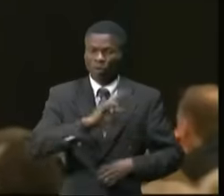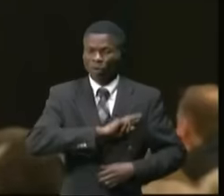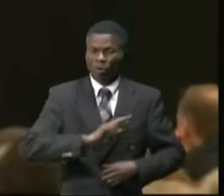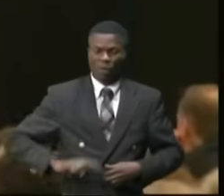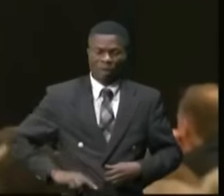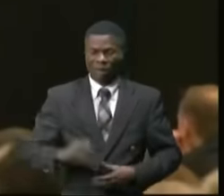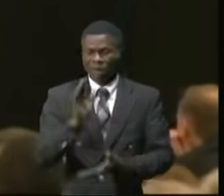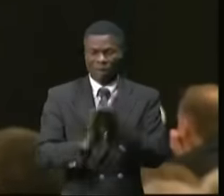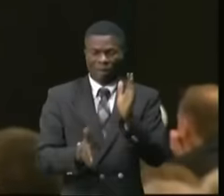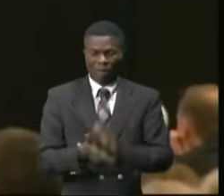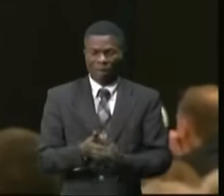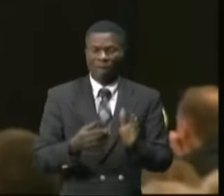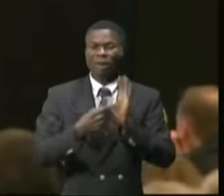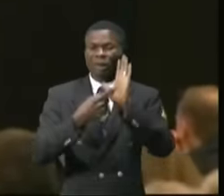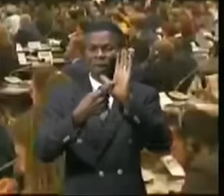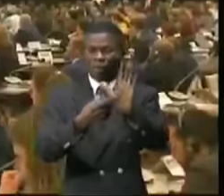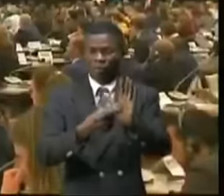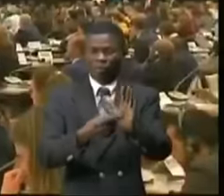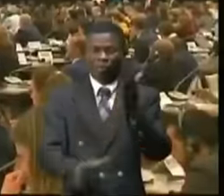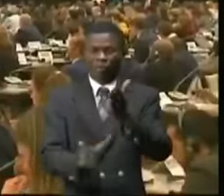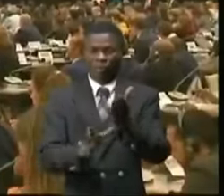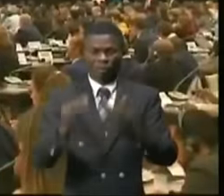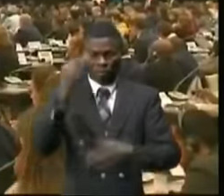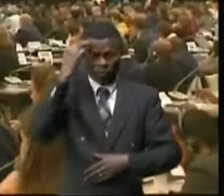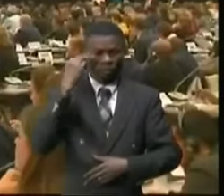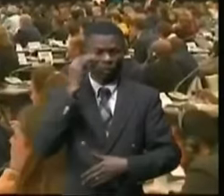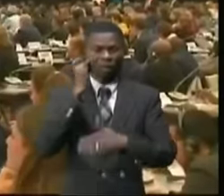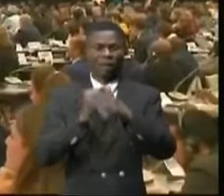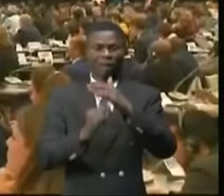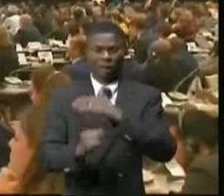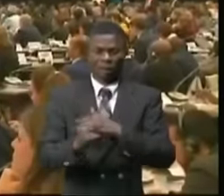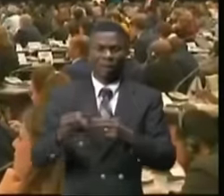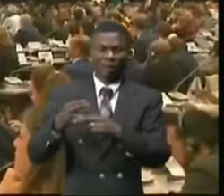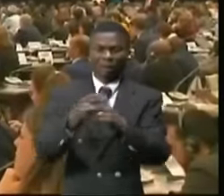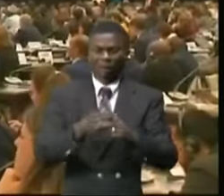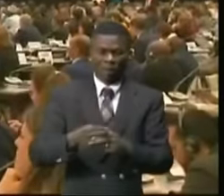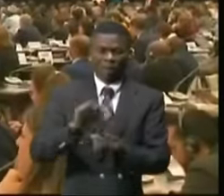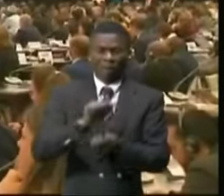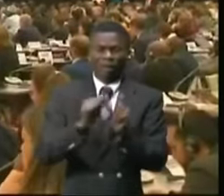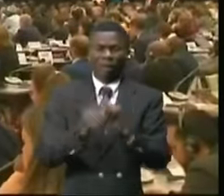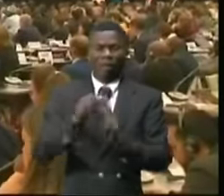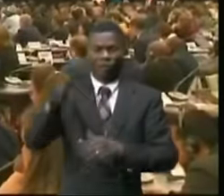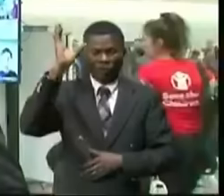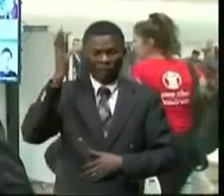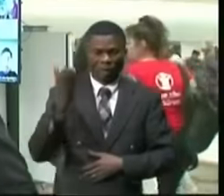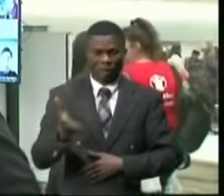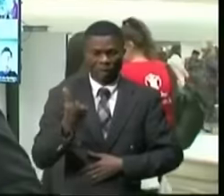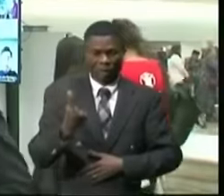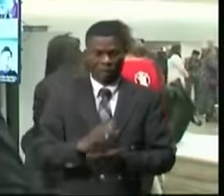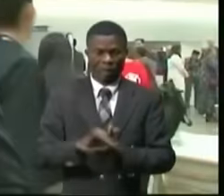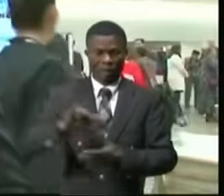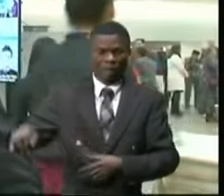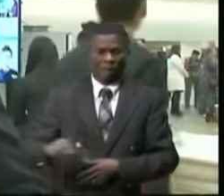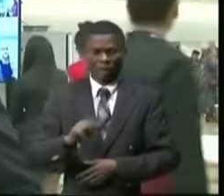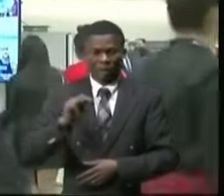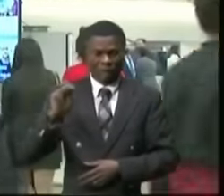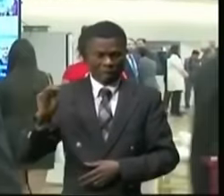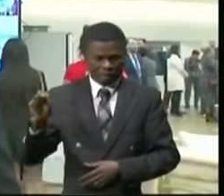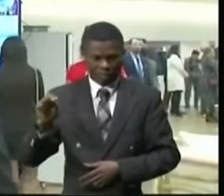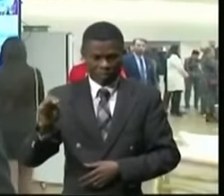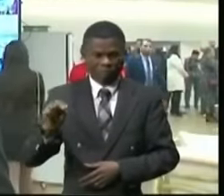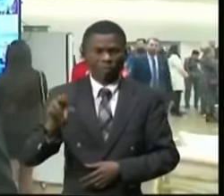du Congo a été représentée par le vice-ministre de l'Intérieur, Sécurité et Affaires coutumières, Jean-Claude